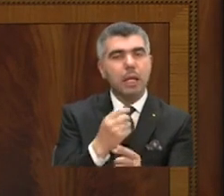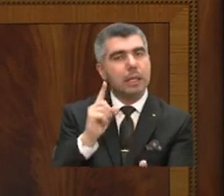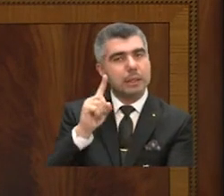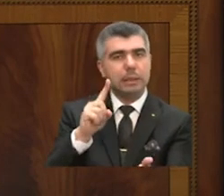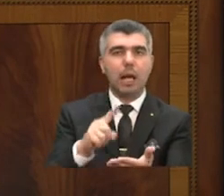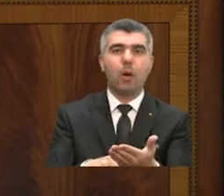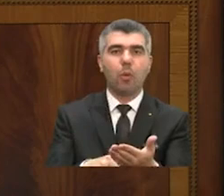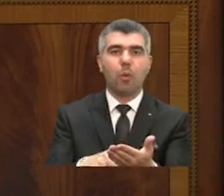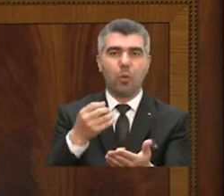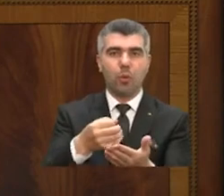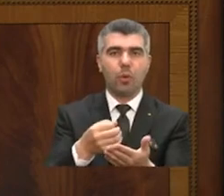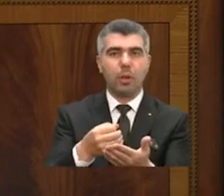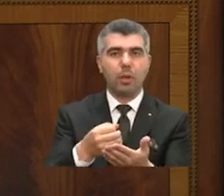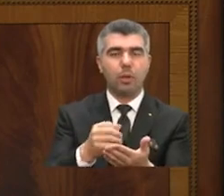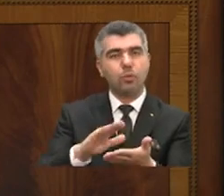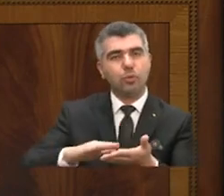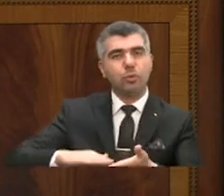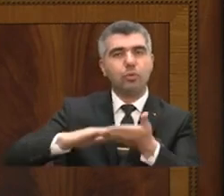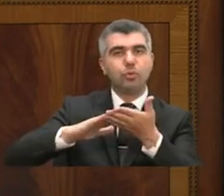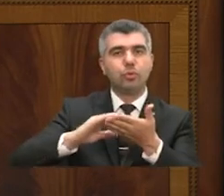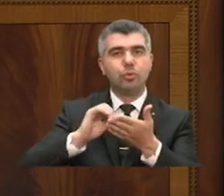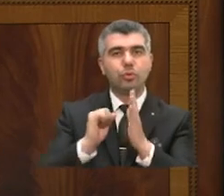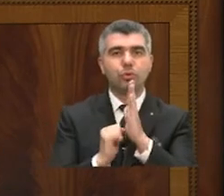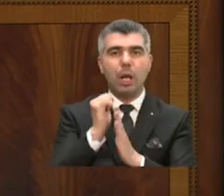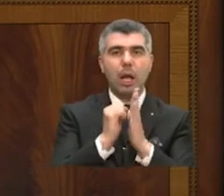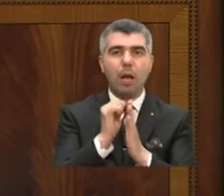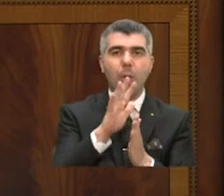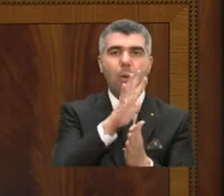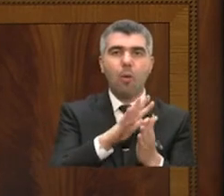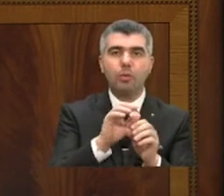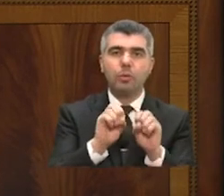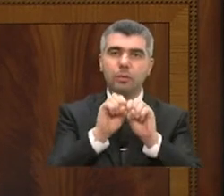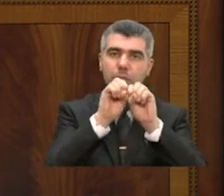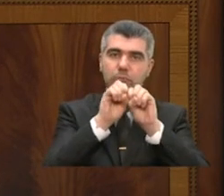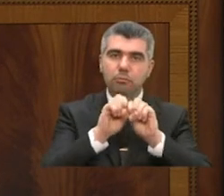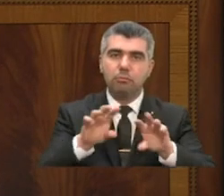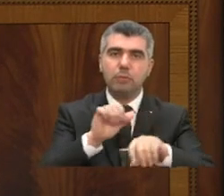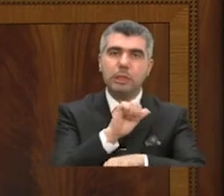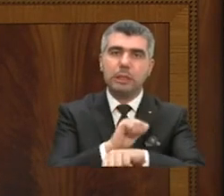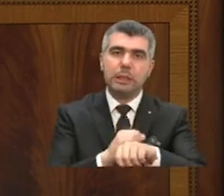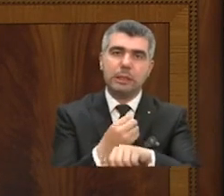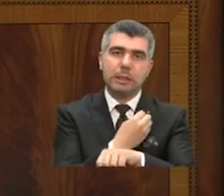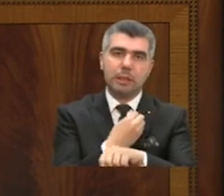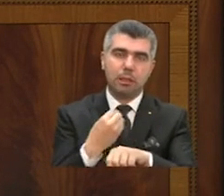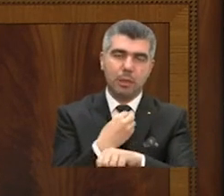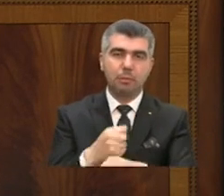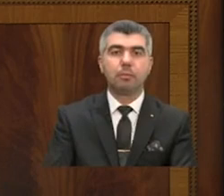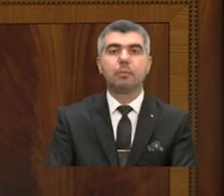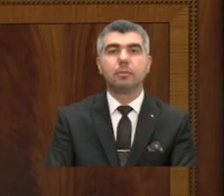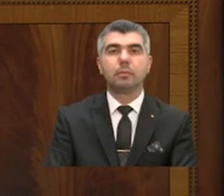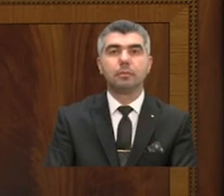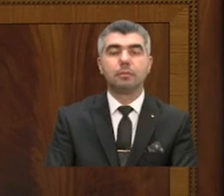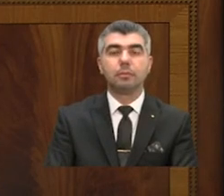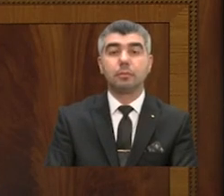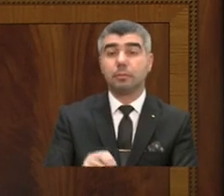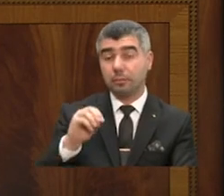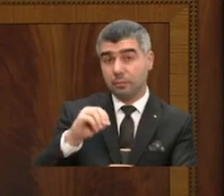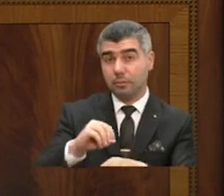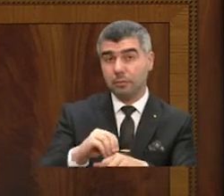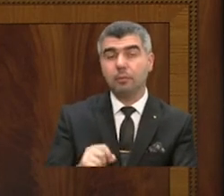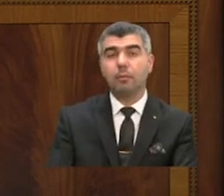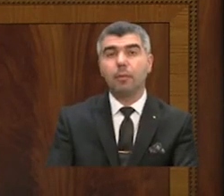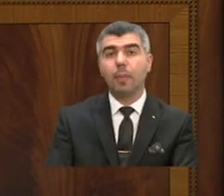أساسي لإنجاح تعميم التغطية الصحية. حيث تم في هذا السياق